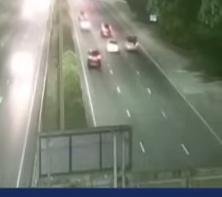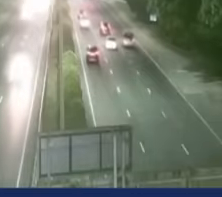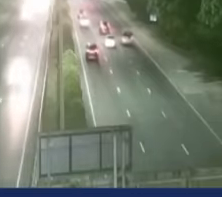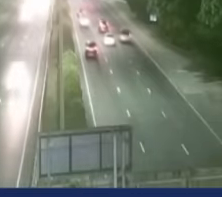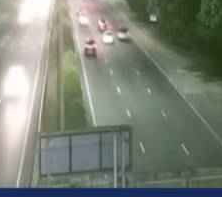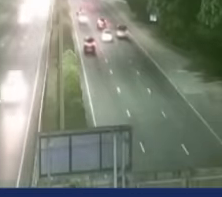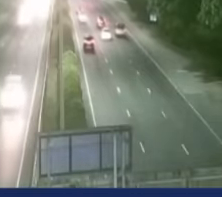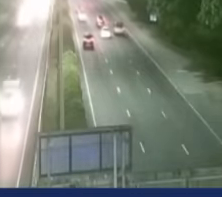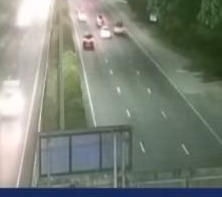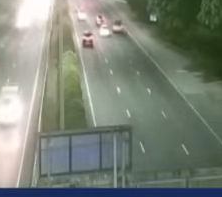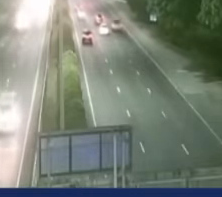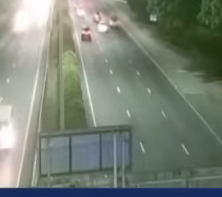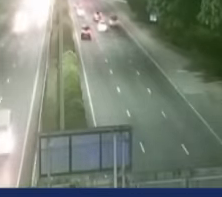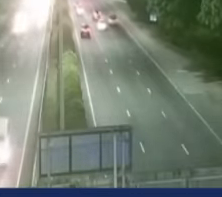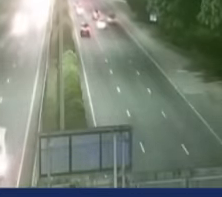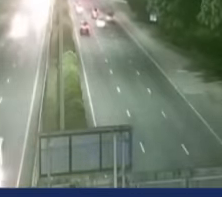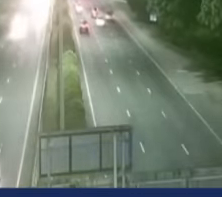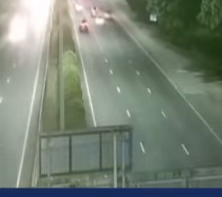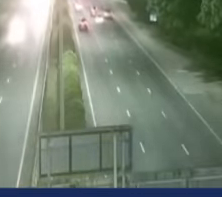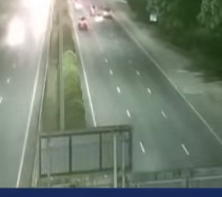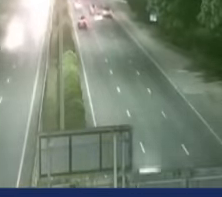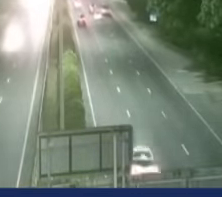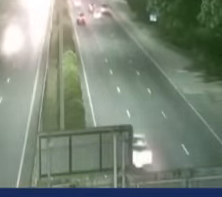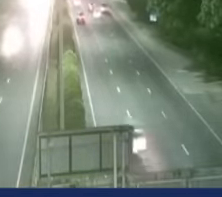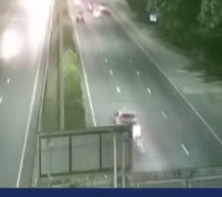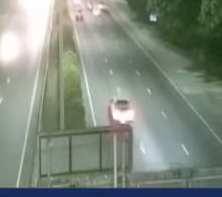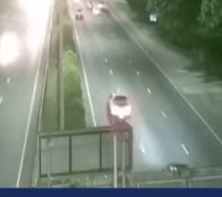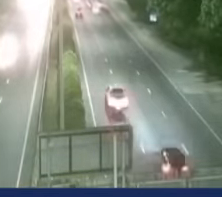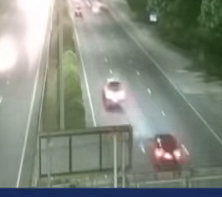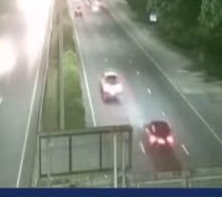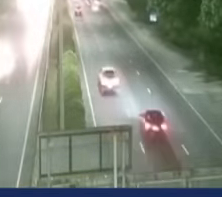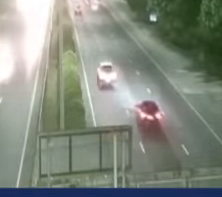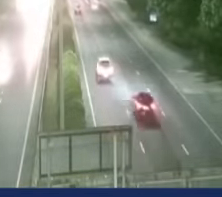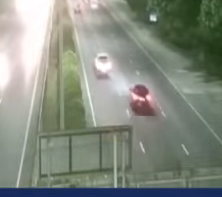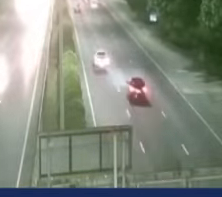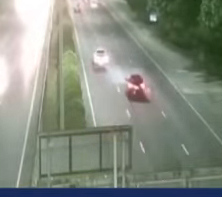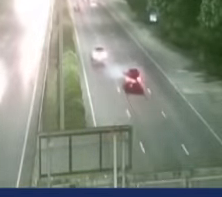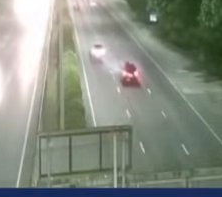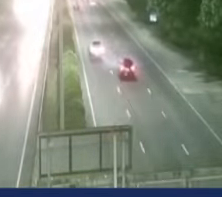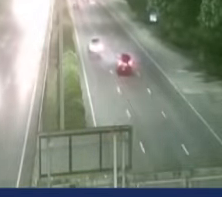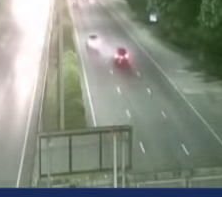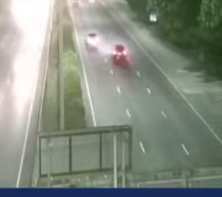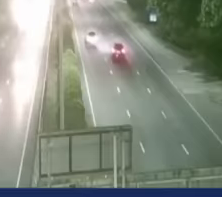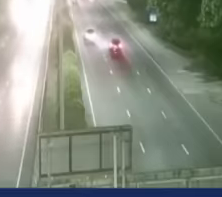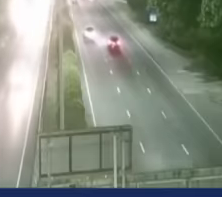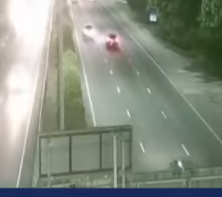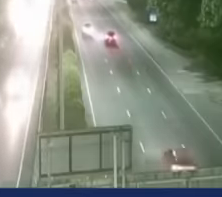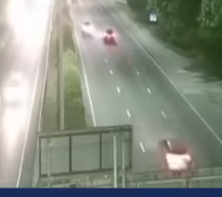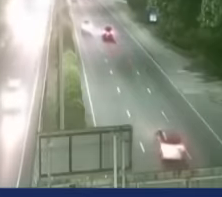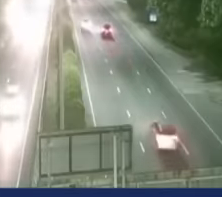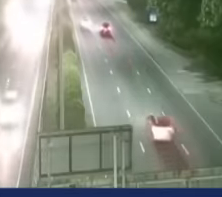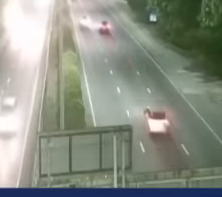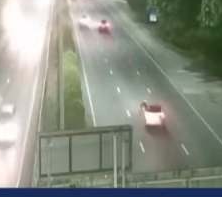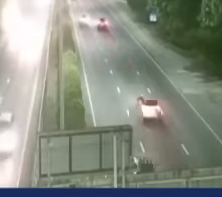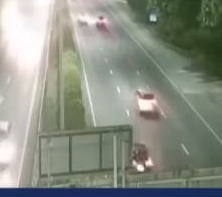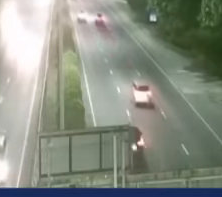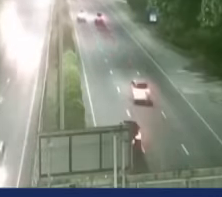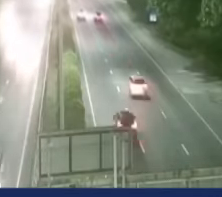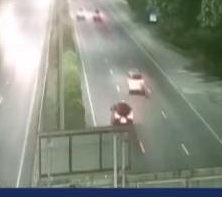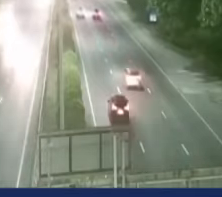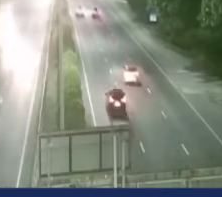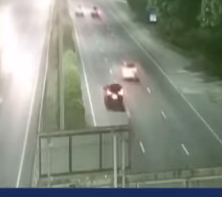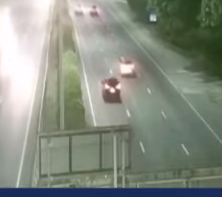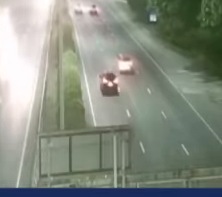Toll Plaza, gayon din sa Mekawayan at magkakaroon ng bahagyang build-up sa Bokawe sa Bulacan. Maginhawa po naman ang biyahe ng ating